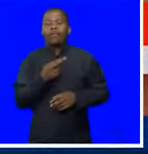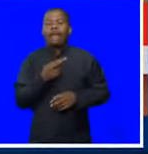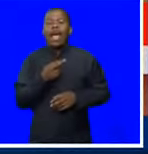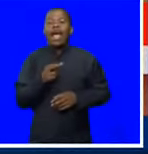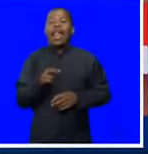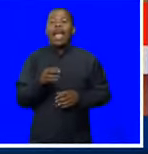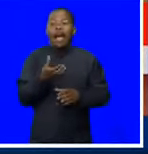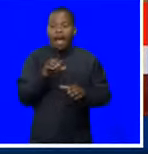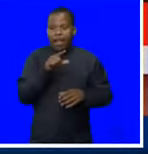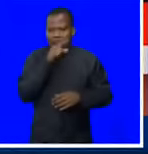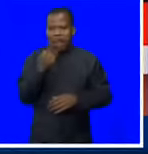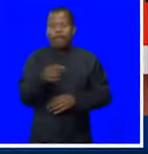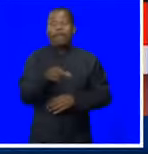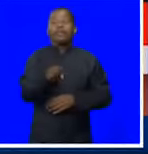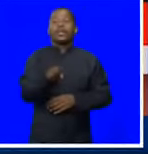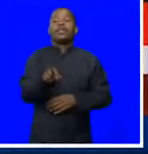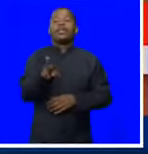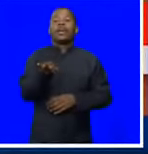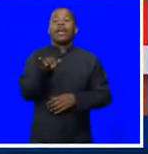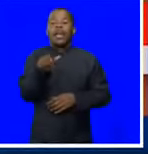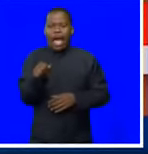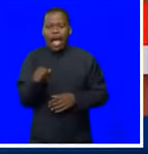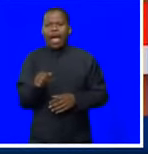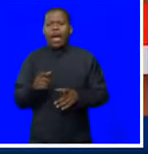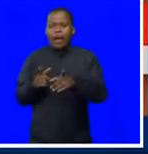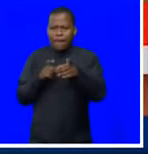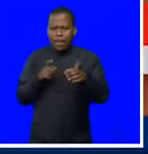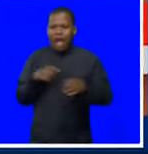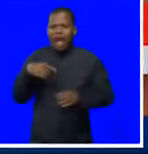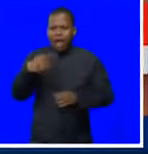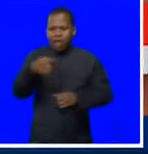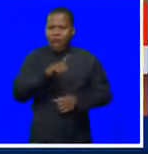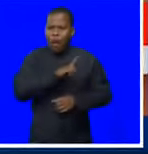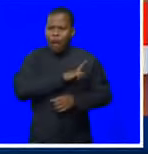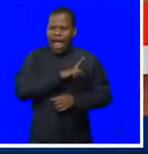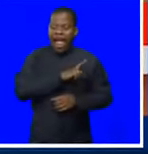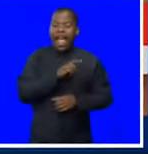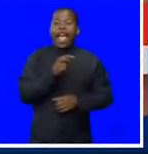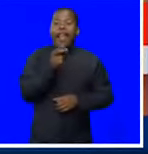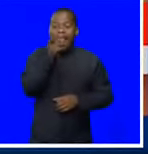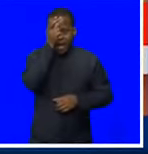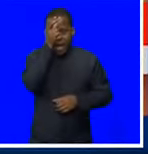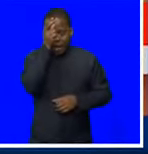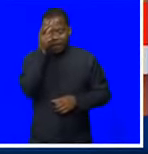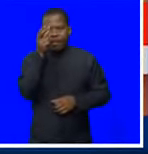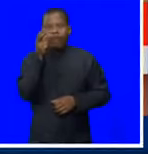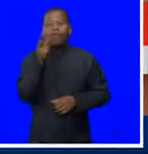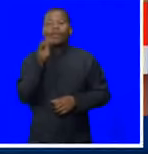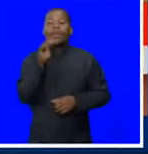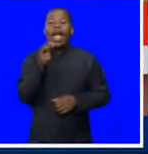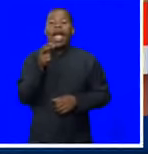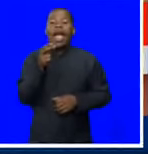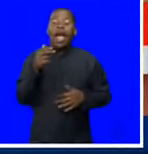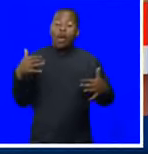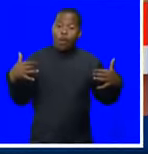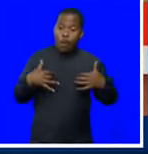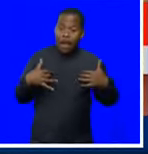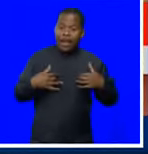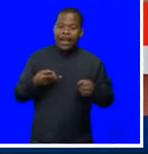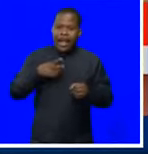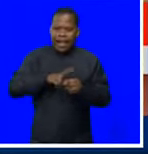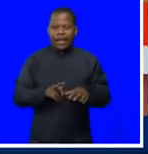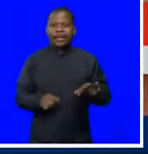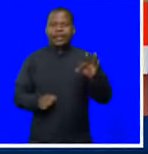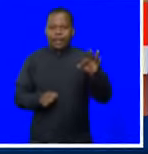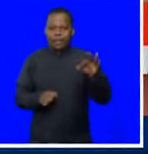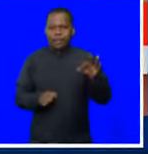live leTurkey linema security concerns ngaleyo Tindzaba yaseSyria. Kanti-ke lenye kubheka ukuthi itekwe kabanti Tindzaba yekuthenini